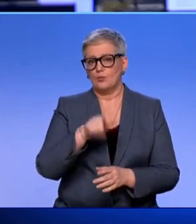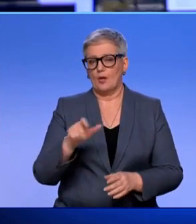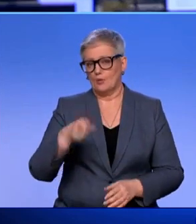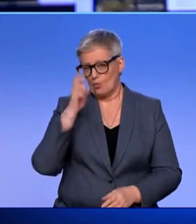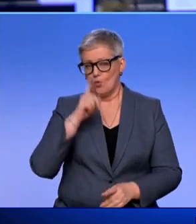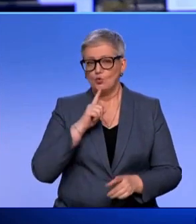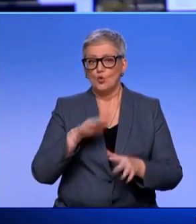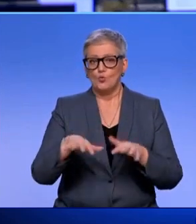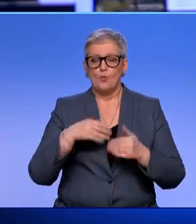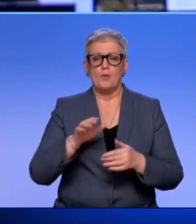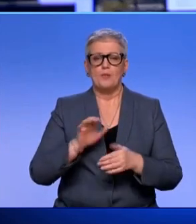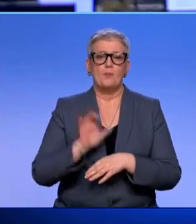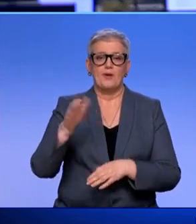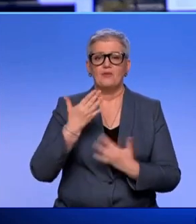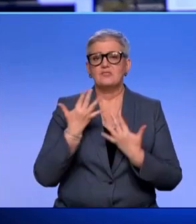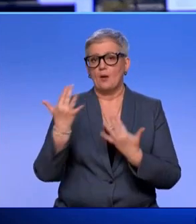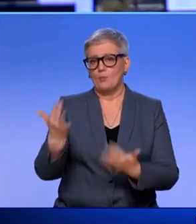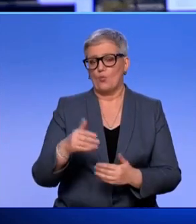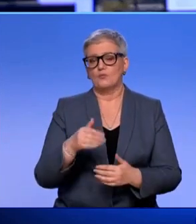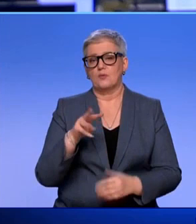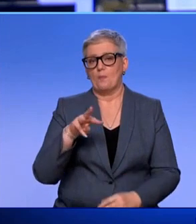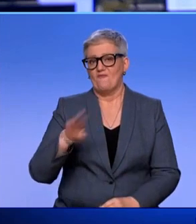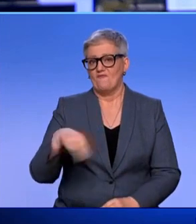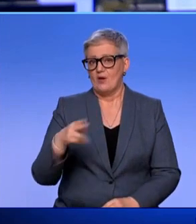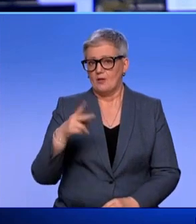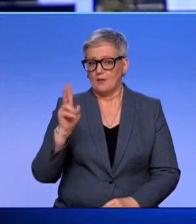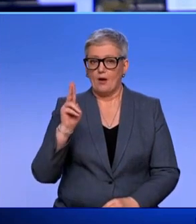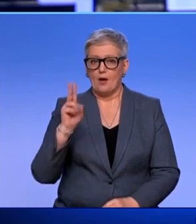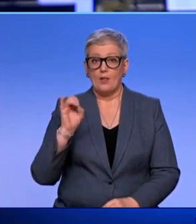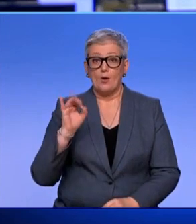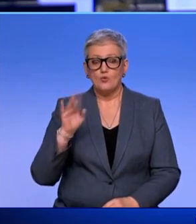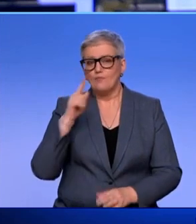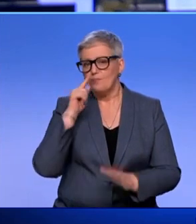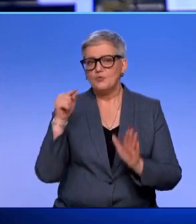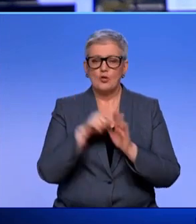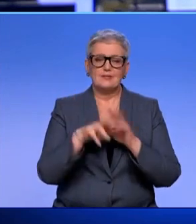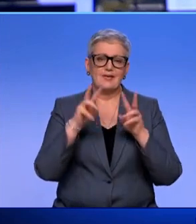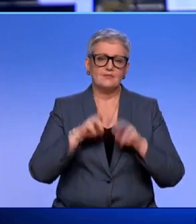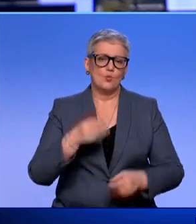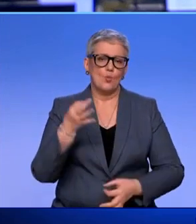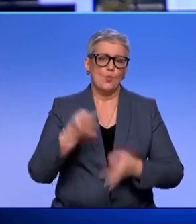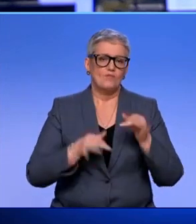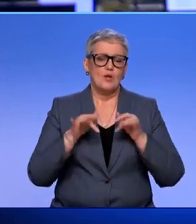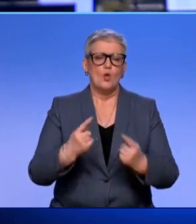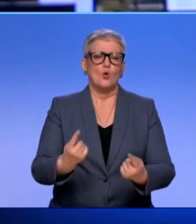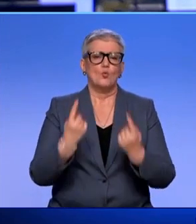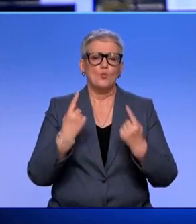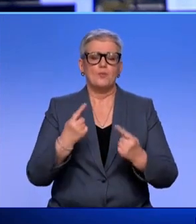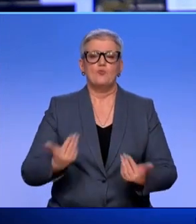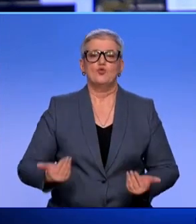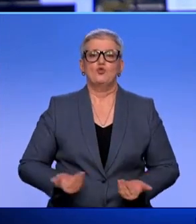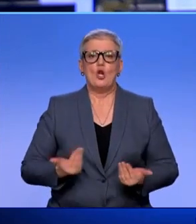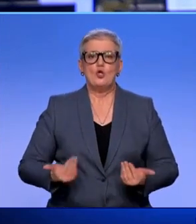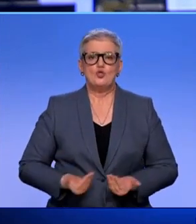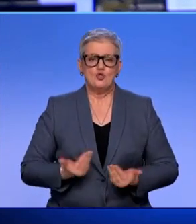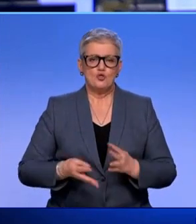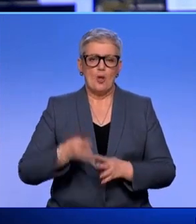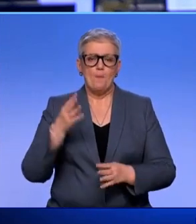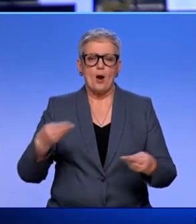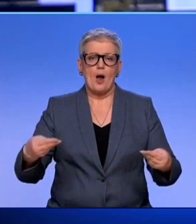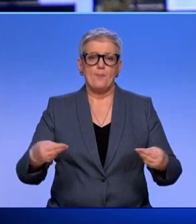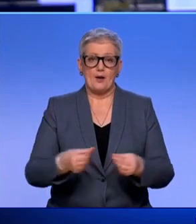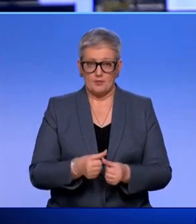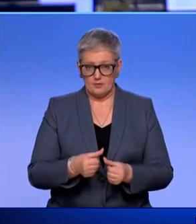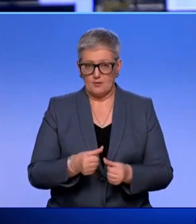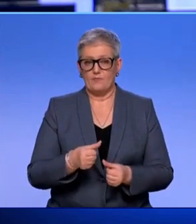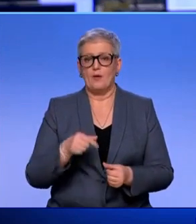Владимиру Колокольцеву запрос, в котором призывают вмешаться в расследование уголовного дела о самом крупном жилищном кооперативе России. Под вопросом